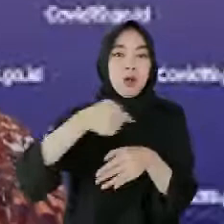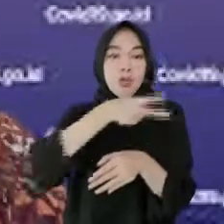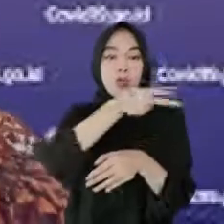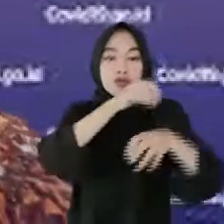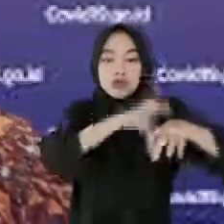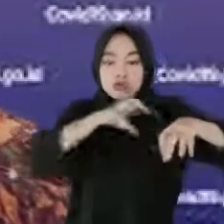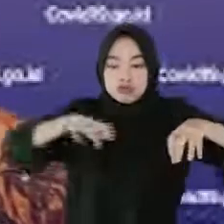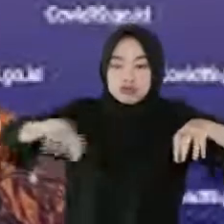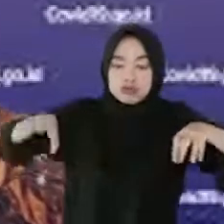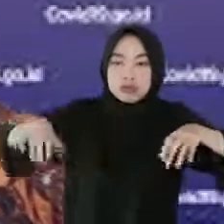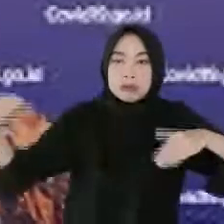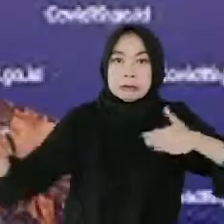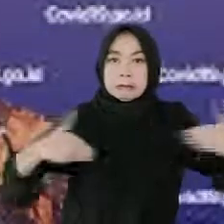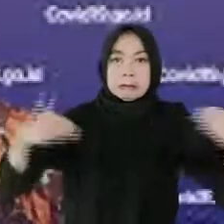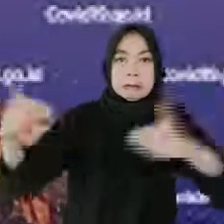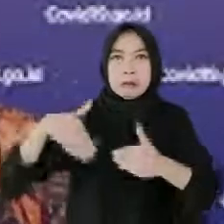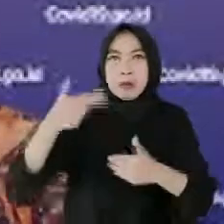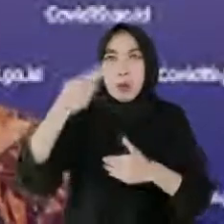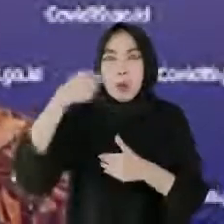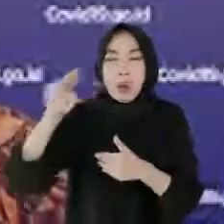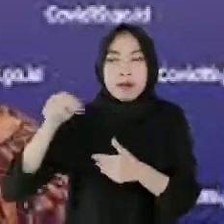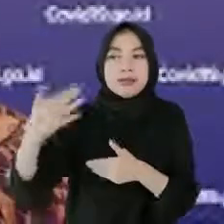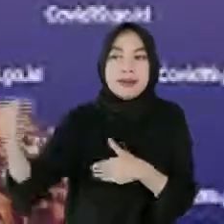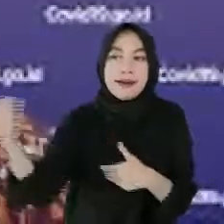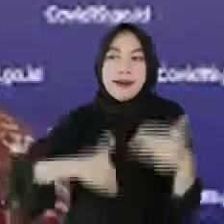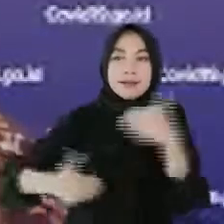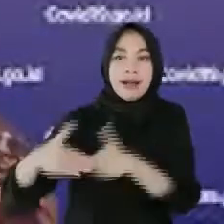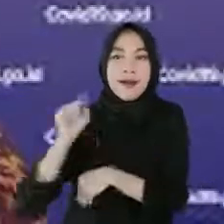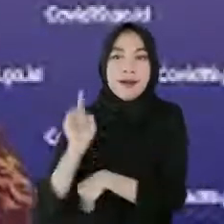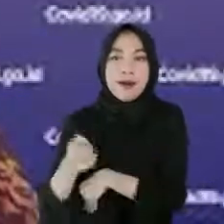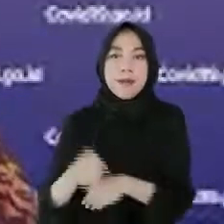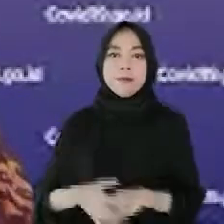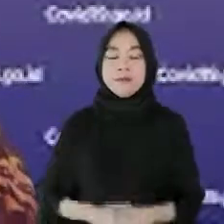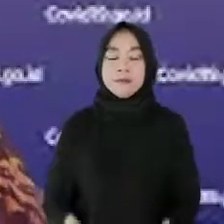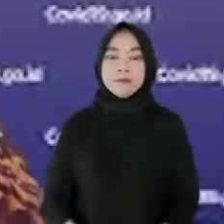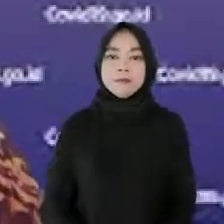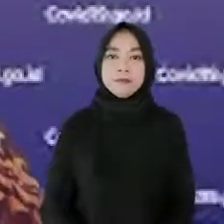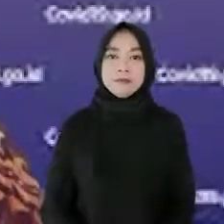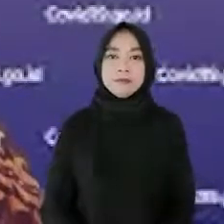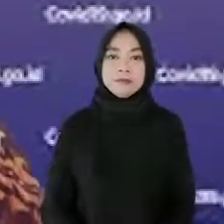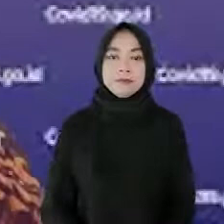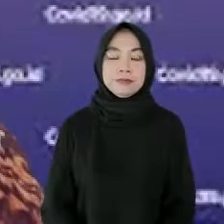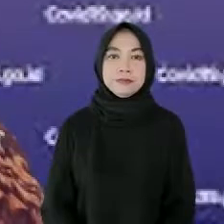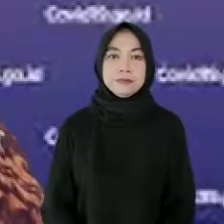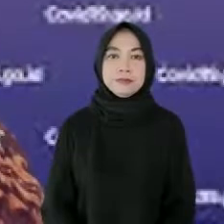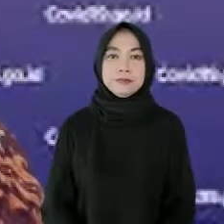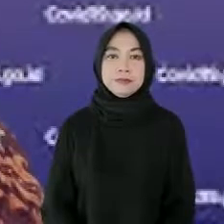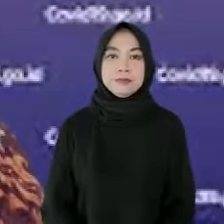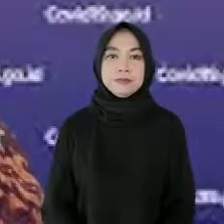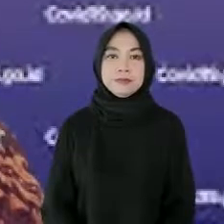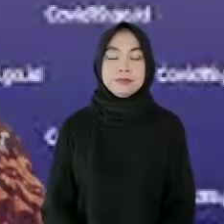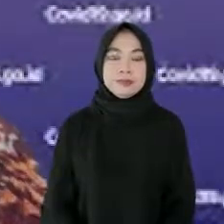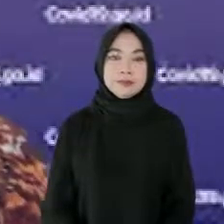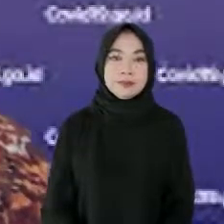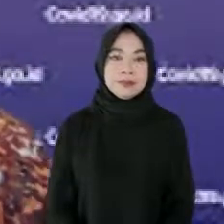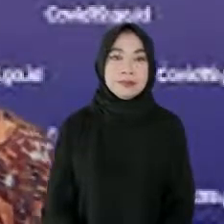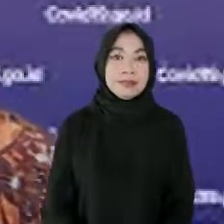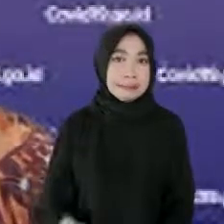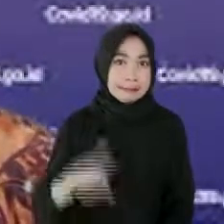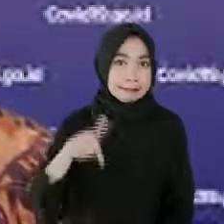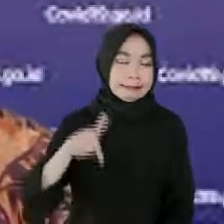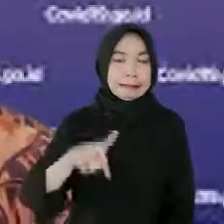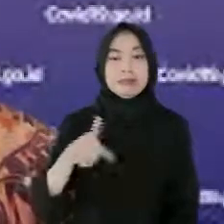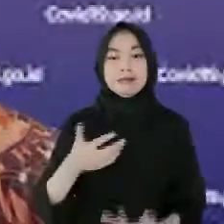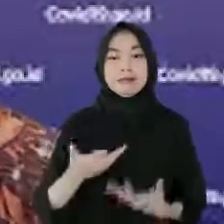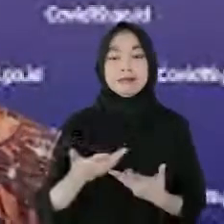bukan hanya dari Indonesia bahkan juga dari luar negeri nah tentu saja kita akan mendengar secara